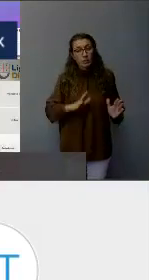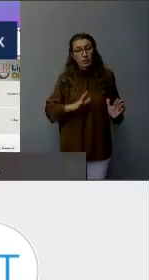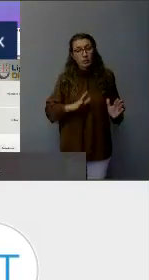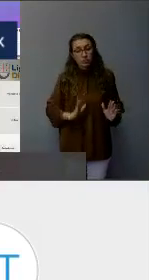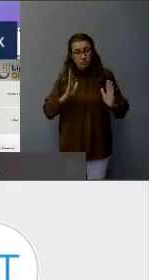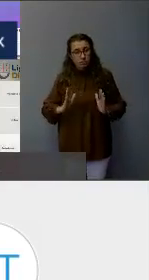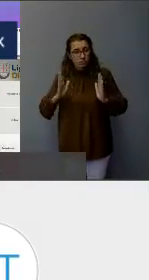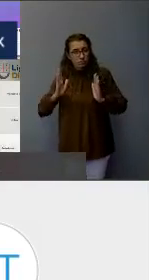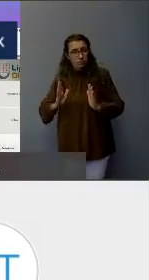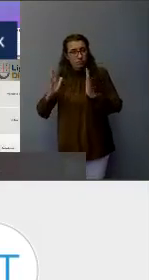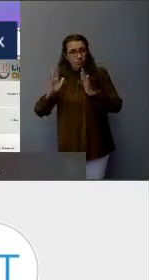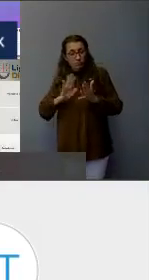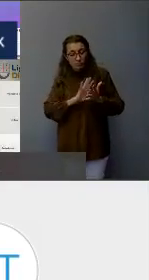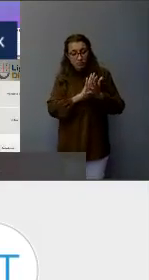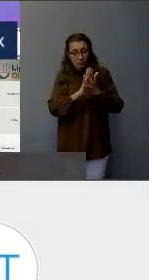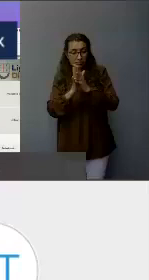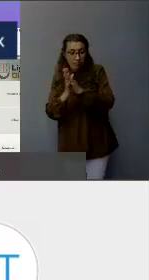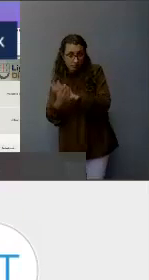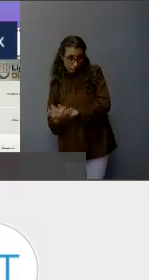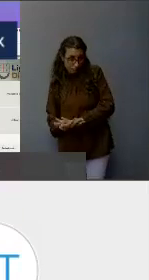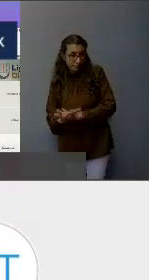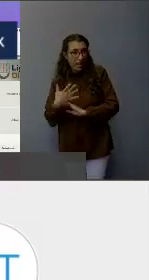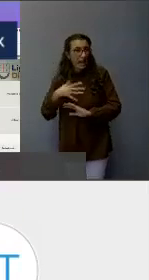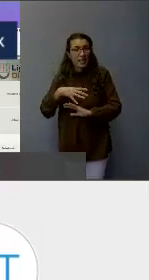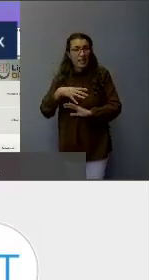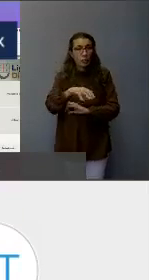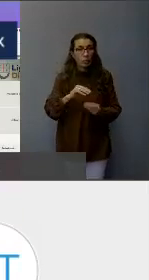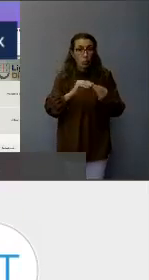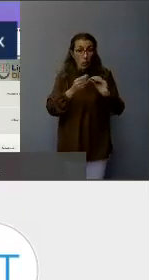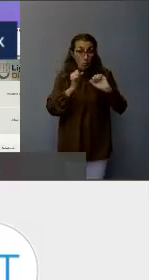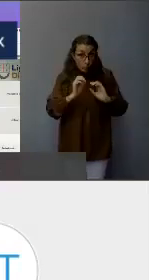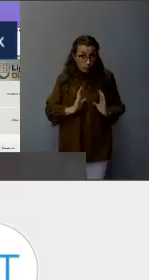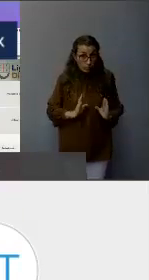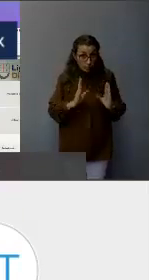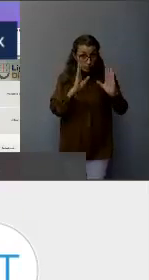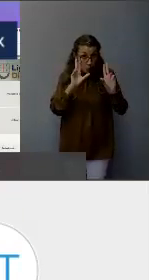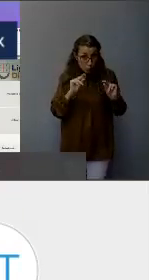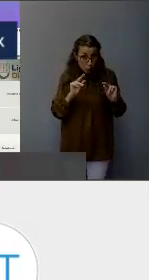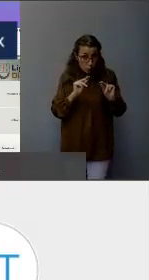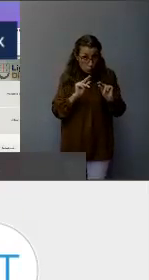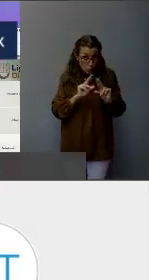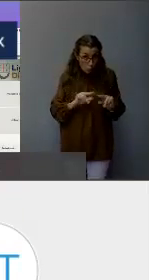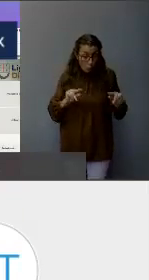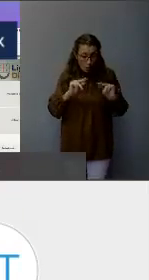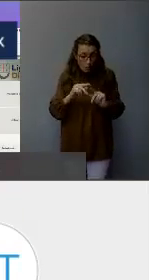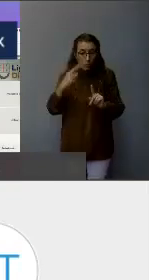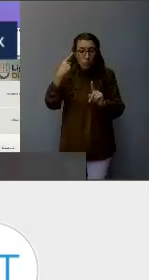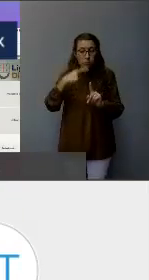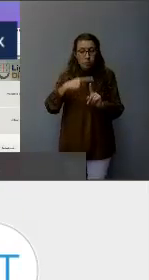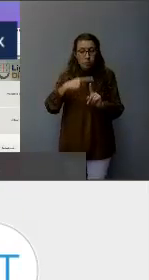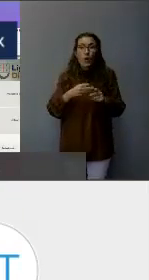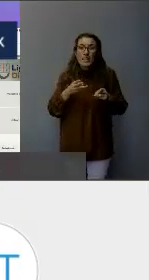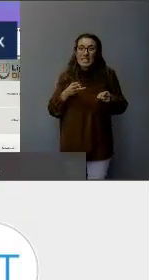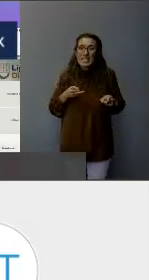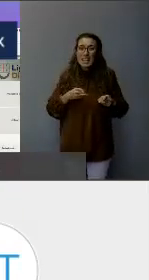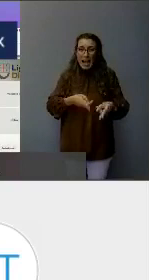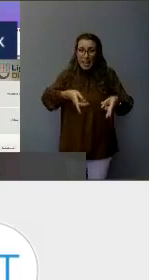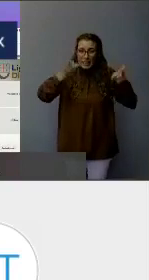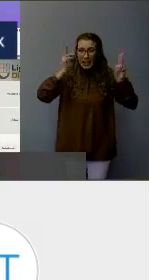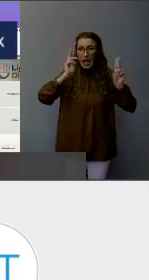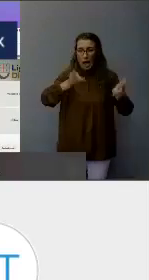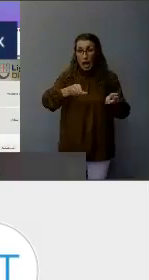realizzazione e ampliamento del nodo stradale autostrade da